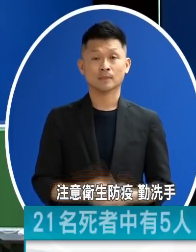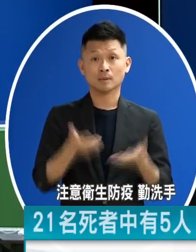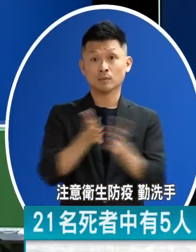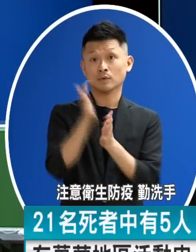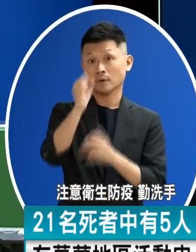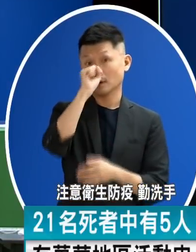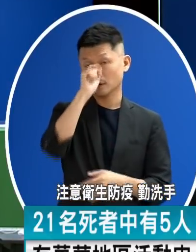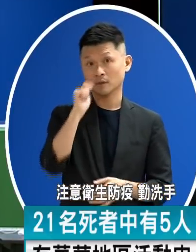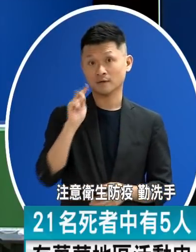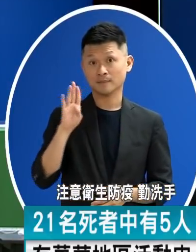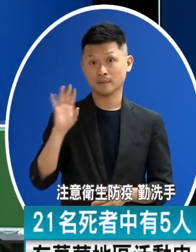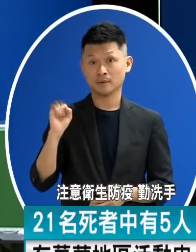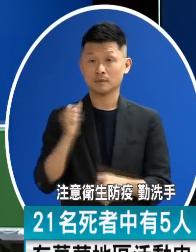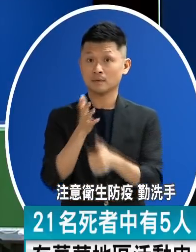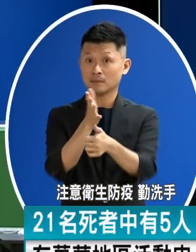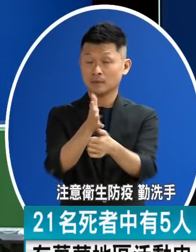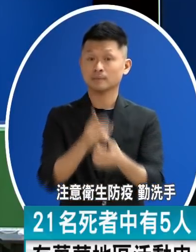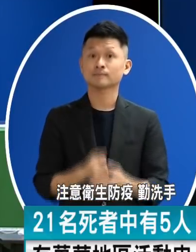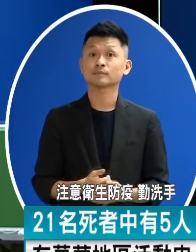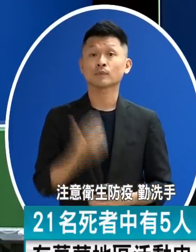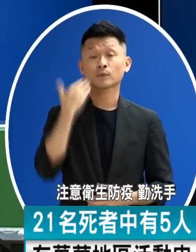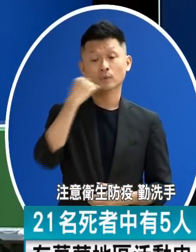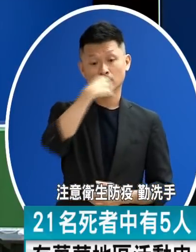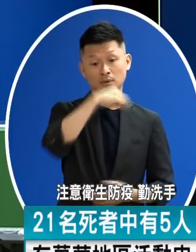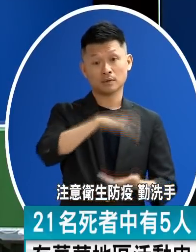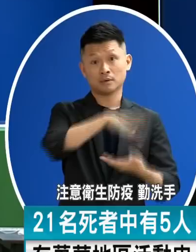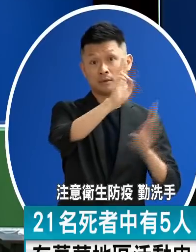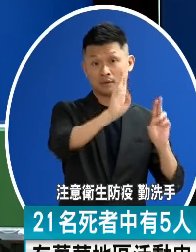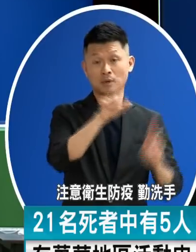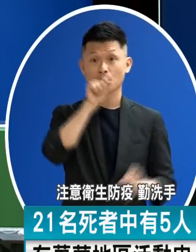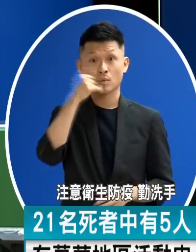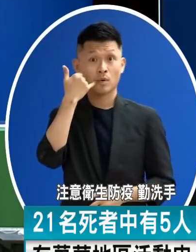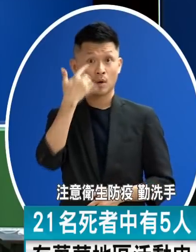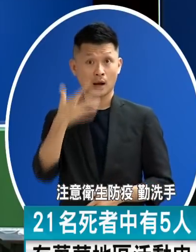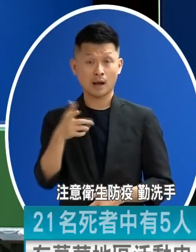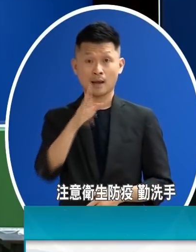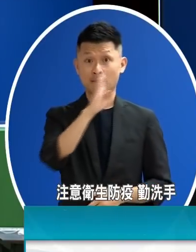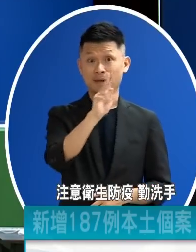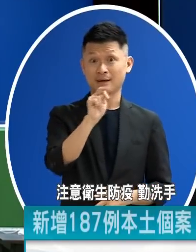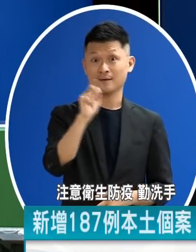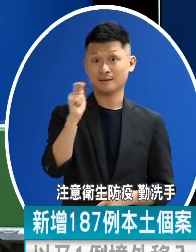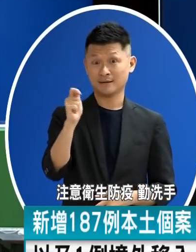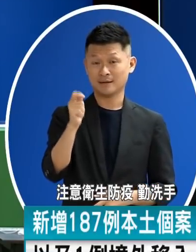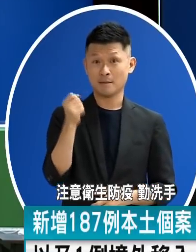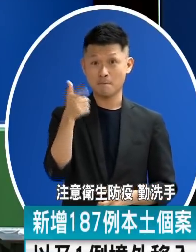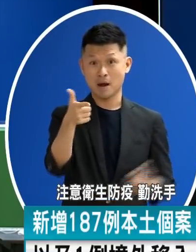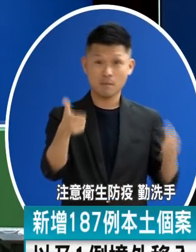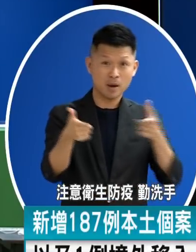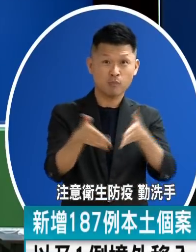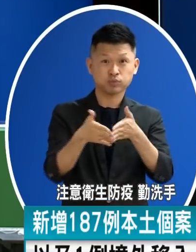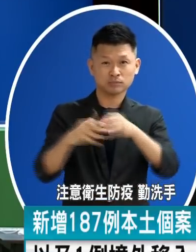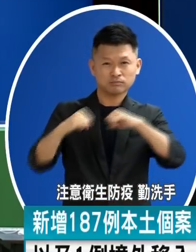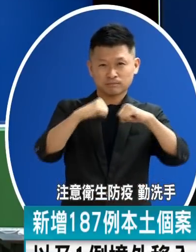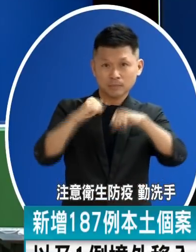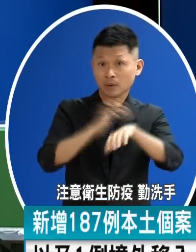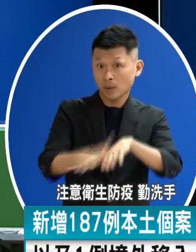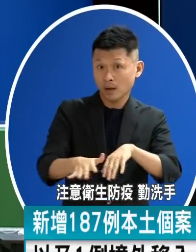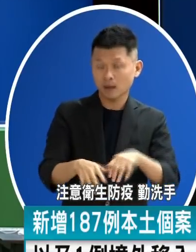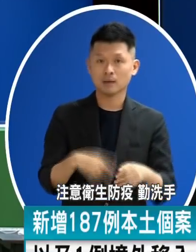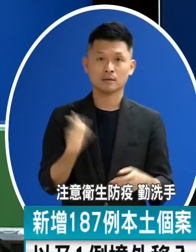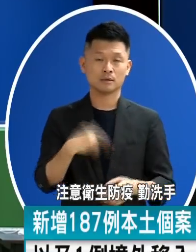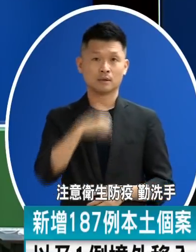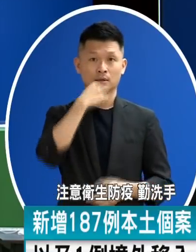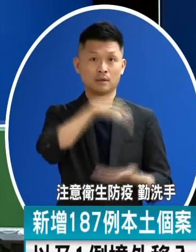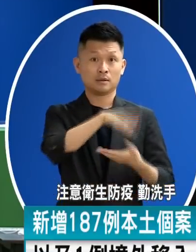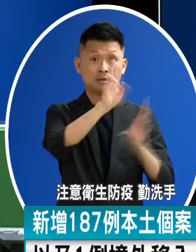部长好 ，TVBS 提问，想请教一下，如果台积电和鸿海都要买 BNT， 是否会出现排挤的状况？另外想请